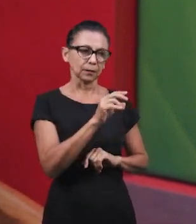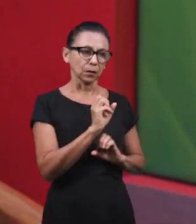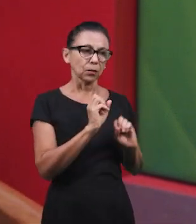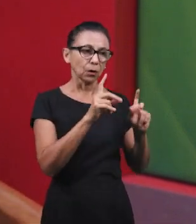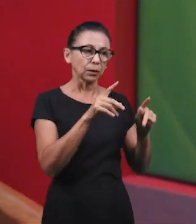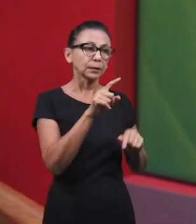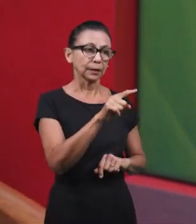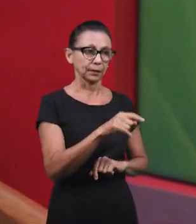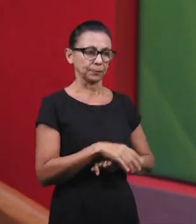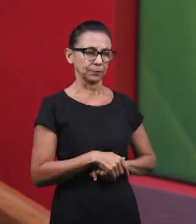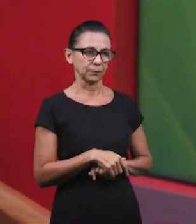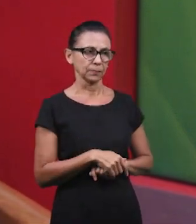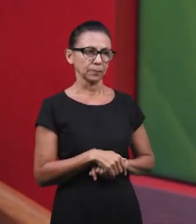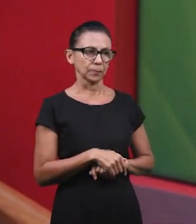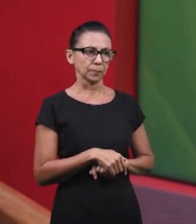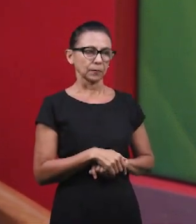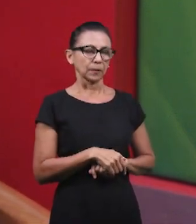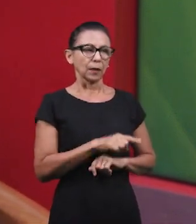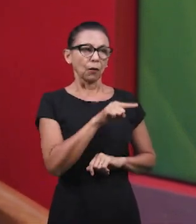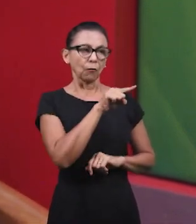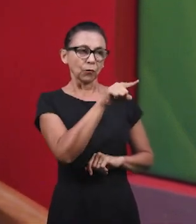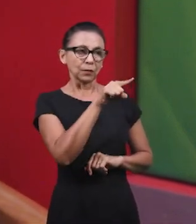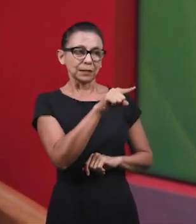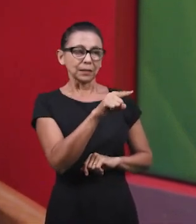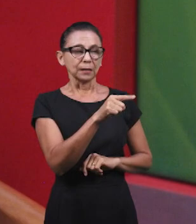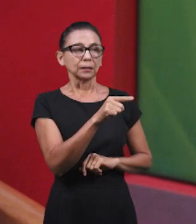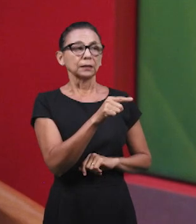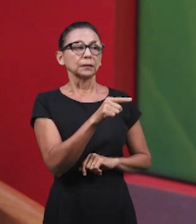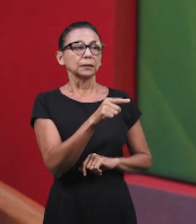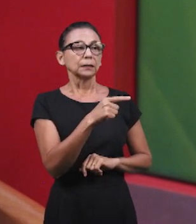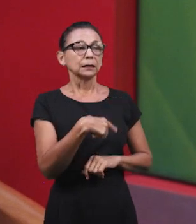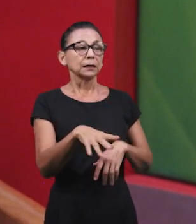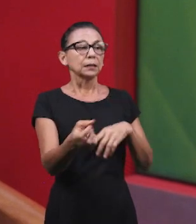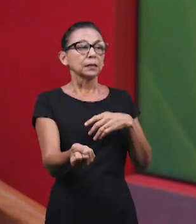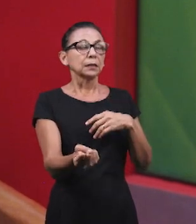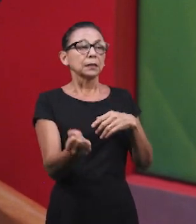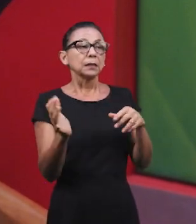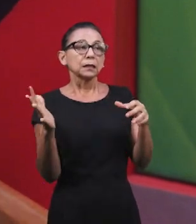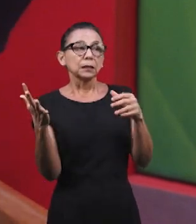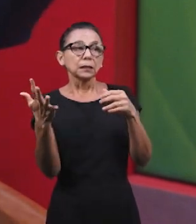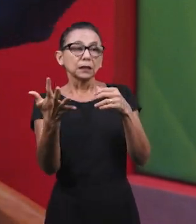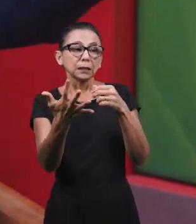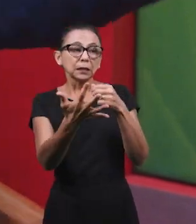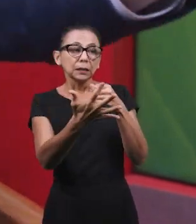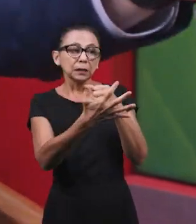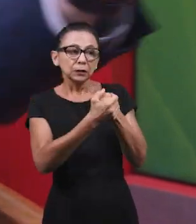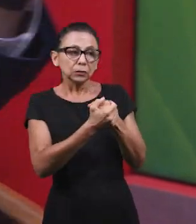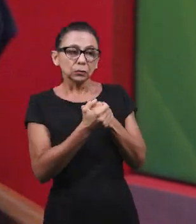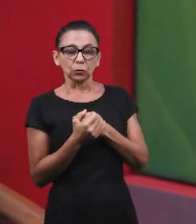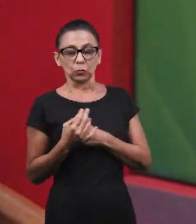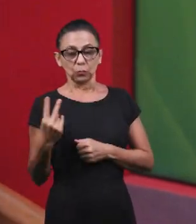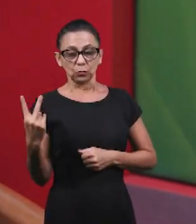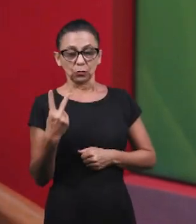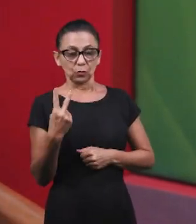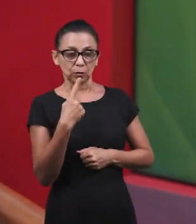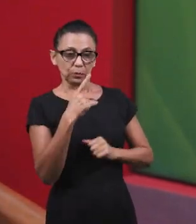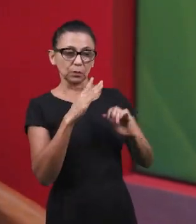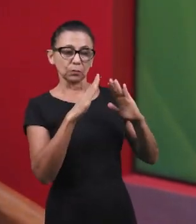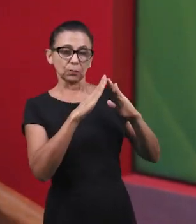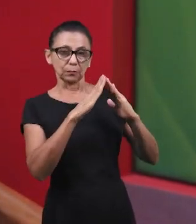épargné. Et elle a cru en cela, que c'est le pacte que Jésus veut faire avec l'homme. Il fait